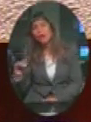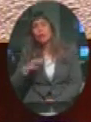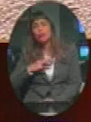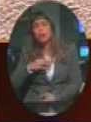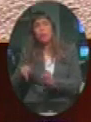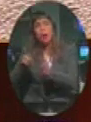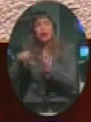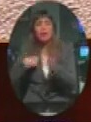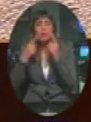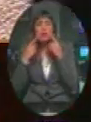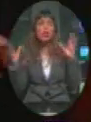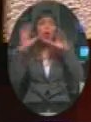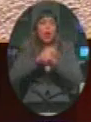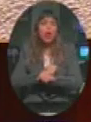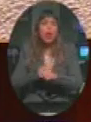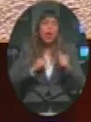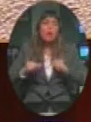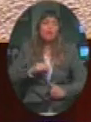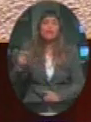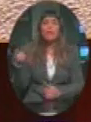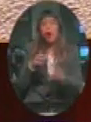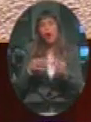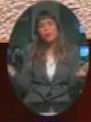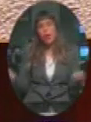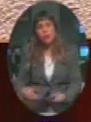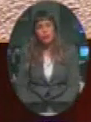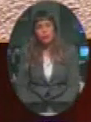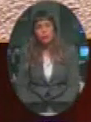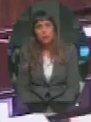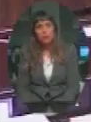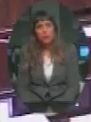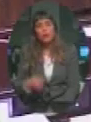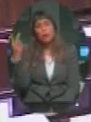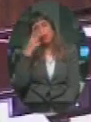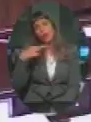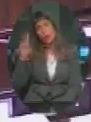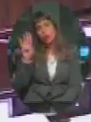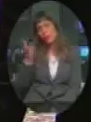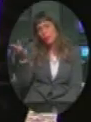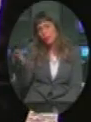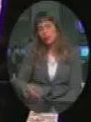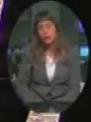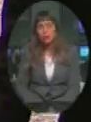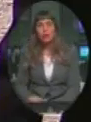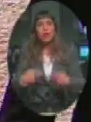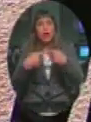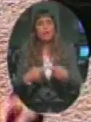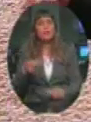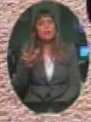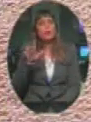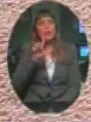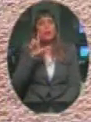בכיתי לילה שלם וכאבתי שבוע את האובדן. כמובן, יותר מביבי. חברת הכנסת ציפי לבני תקפה את נתניהו ואמרה